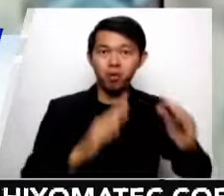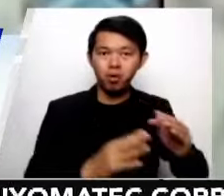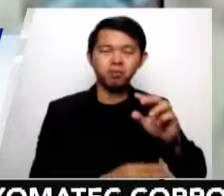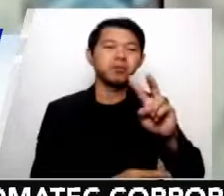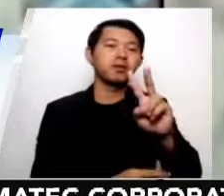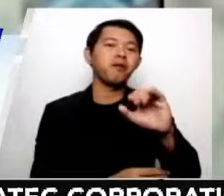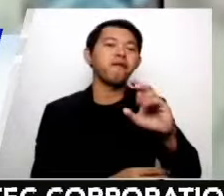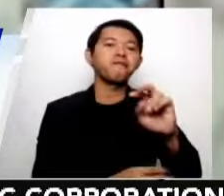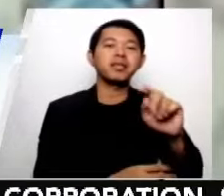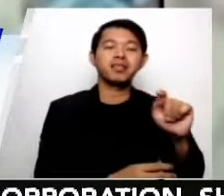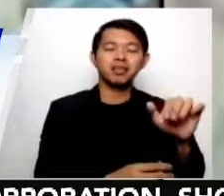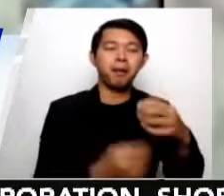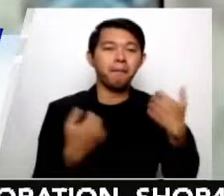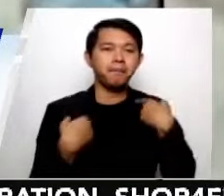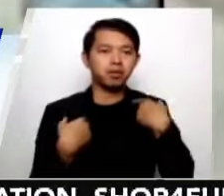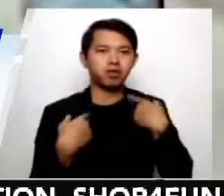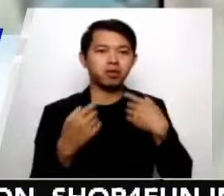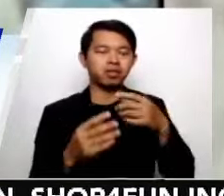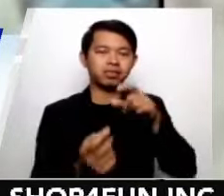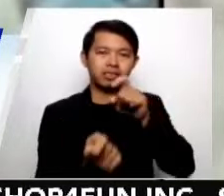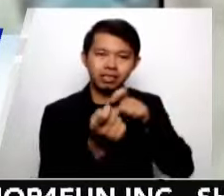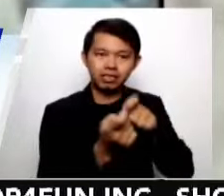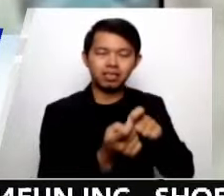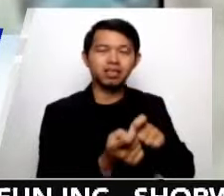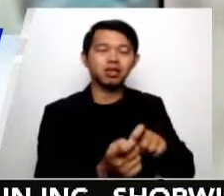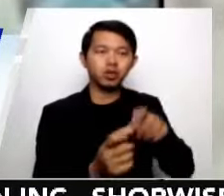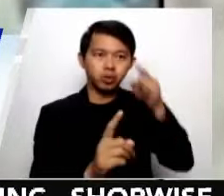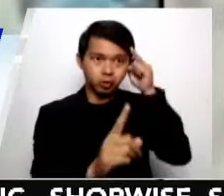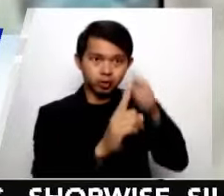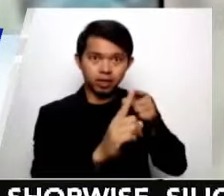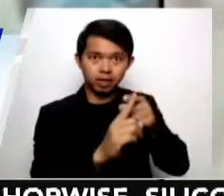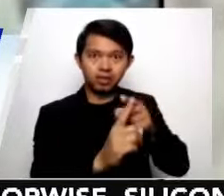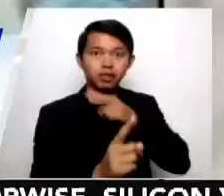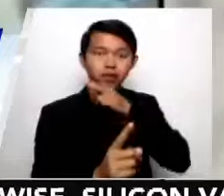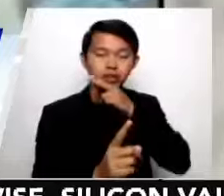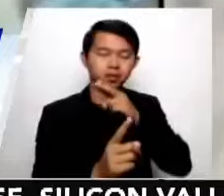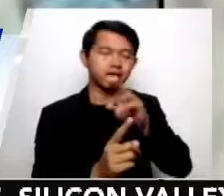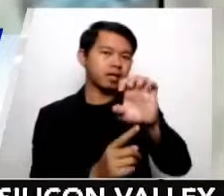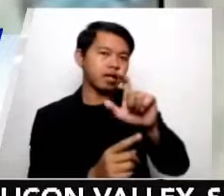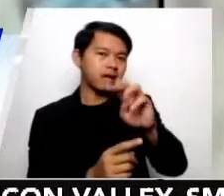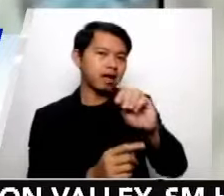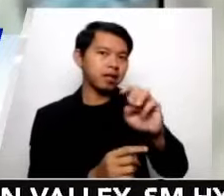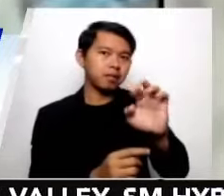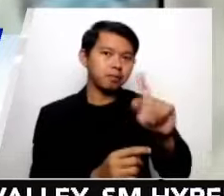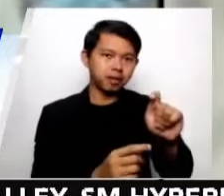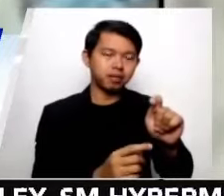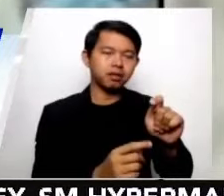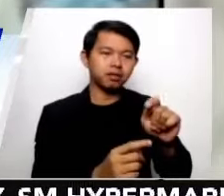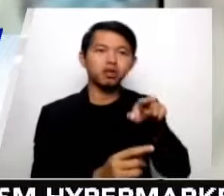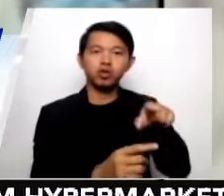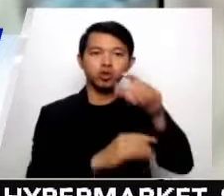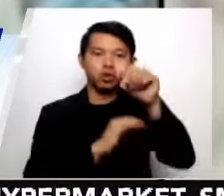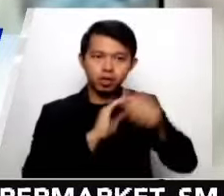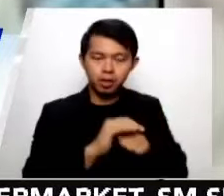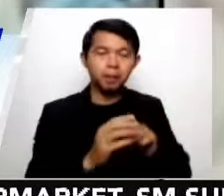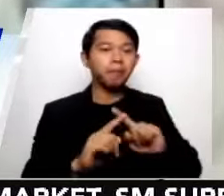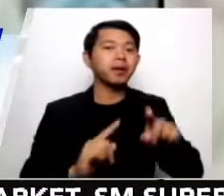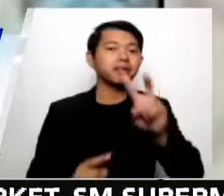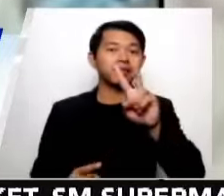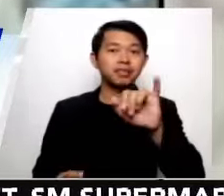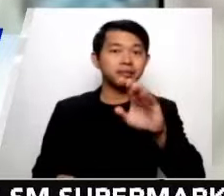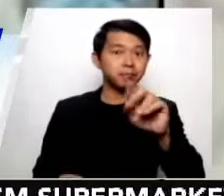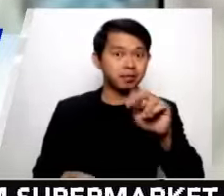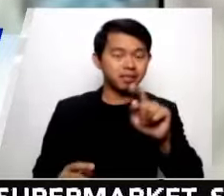doon nagtatago ang target ng kanilang operasyon na si Elmar Conque. Nanlaban umano si Vicente, kaya nagkakomosyon at inaresto siya.